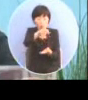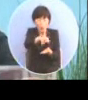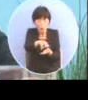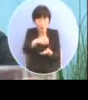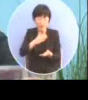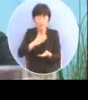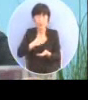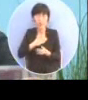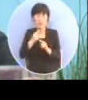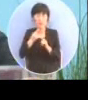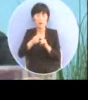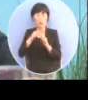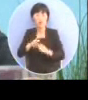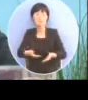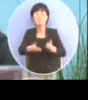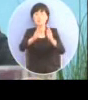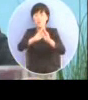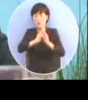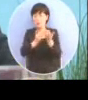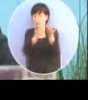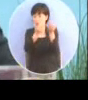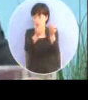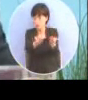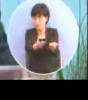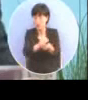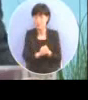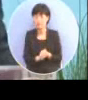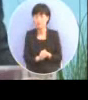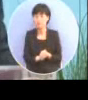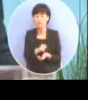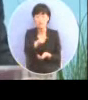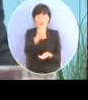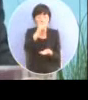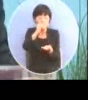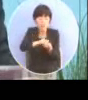Ta sẽ xây dựng hội thánh ta trên tảng đá này.